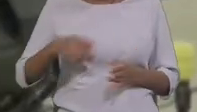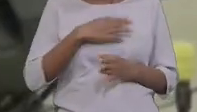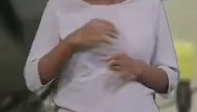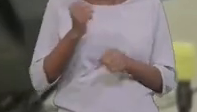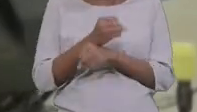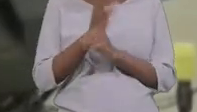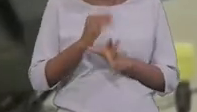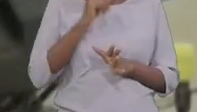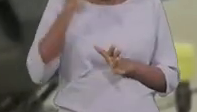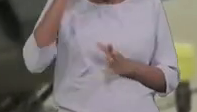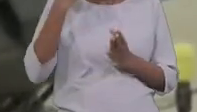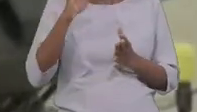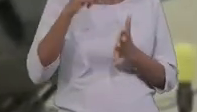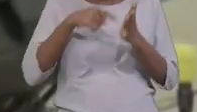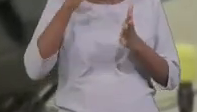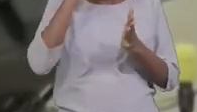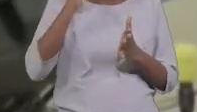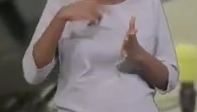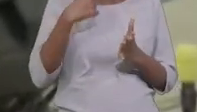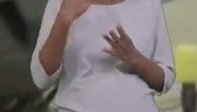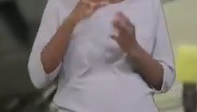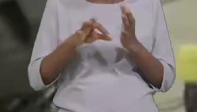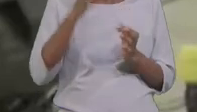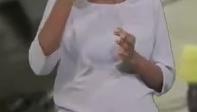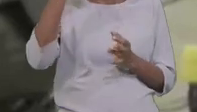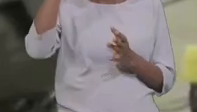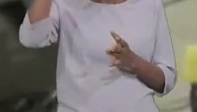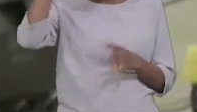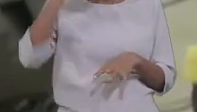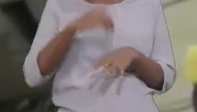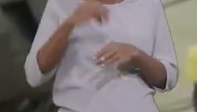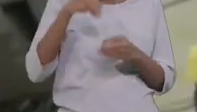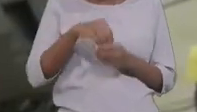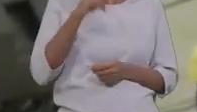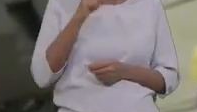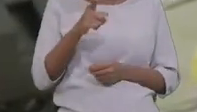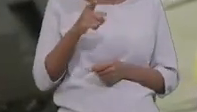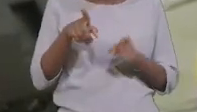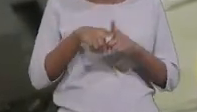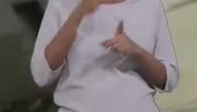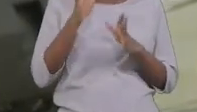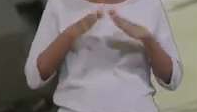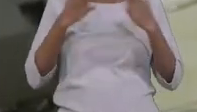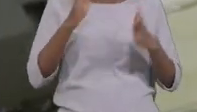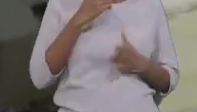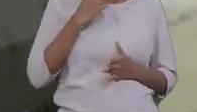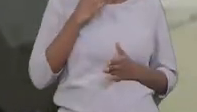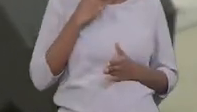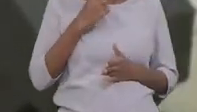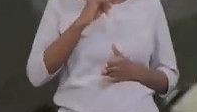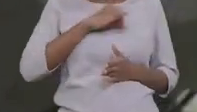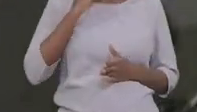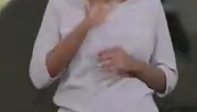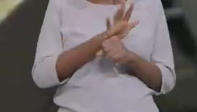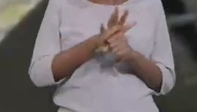rois, devant les conseils, ne pensez pas ce que vous allez dire. L'esprit de sagesse en vous, quand vous ouvrez votre